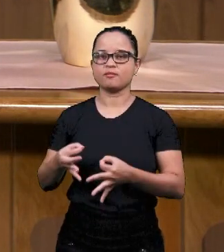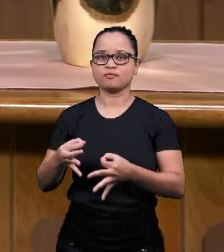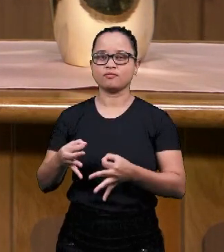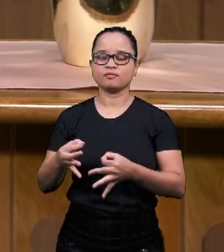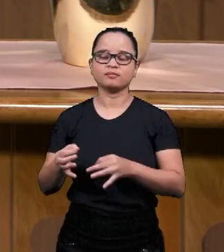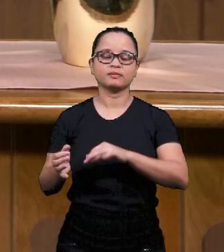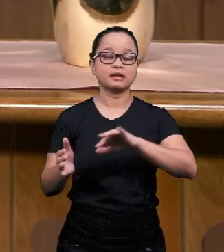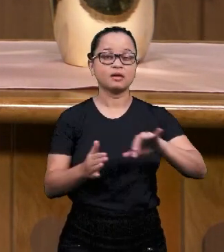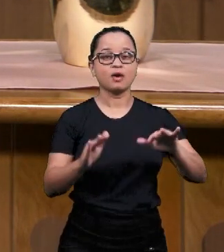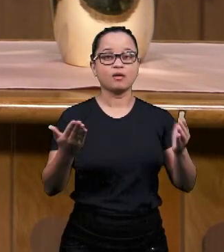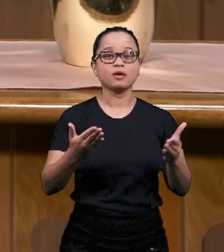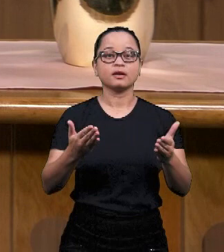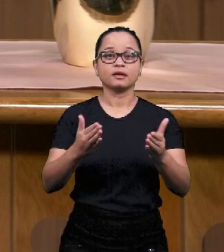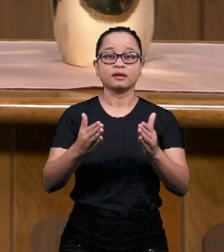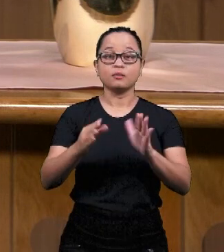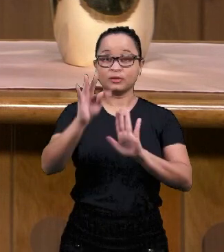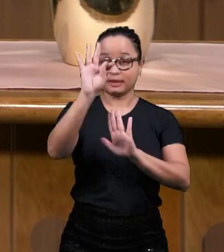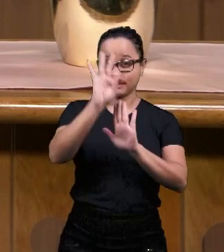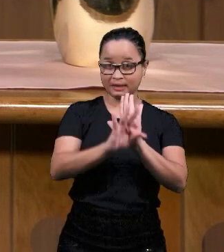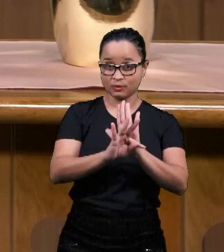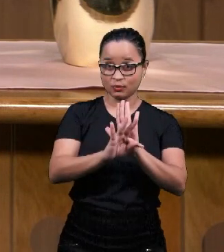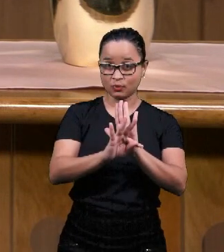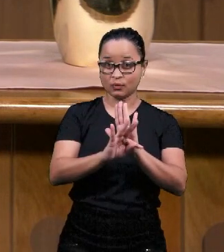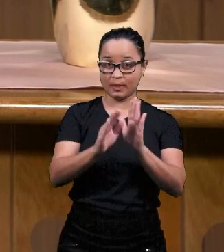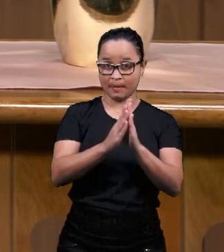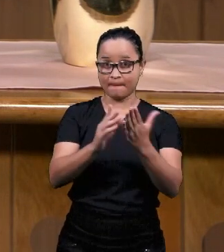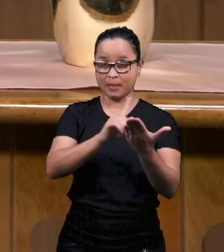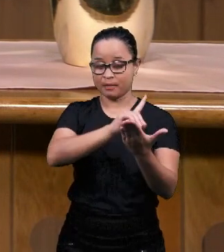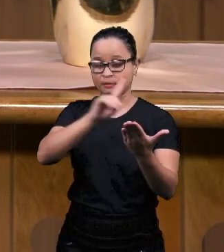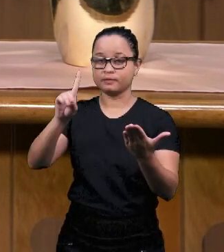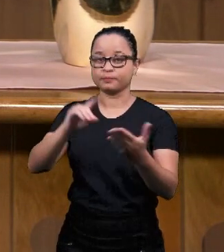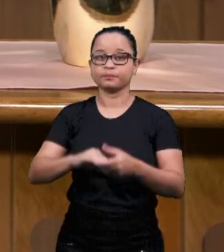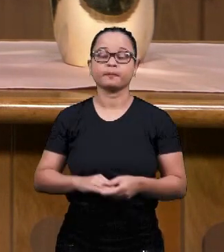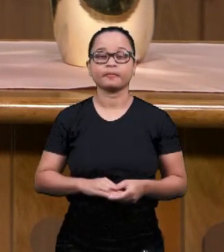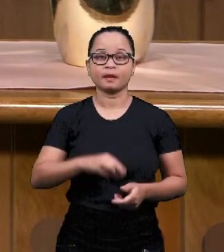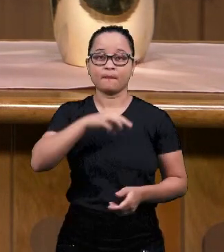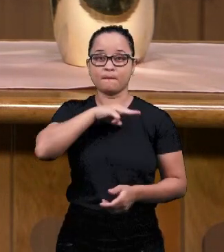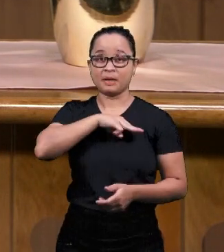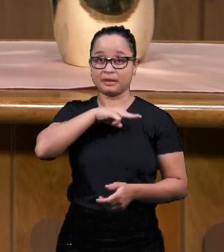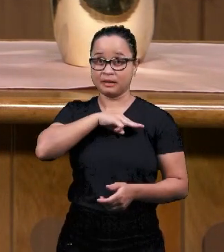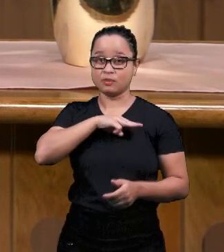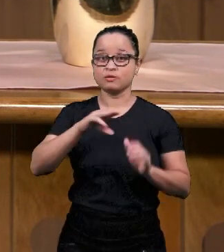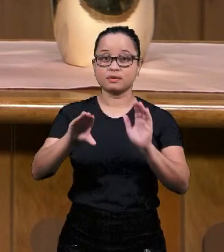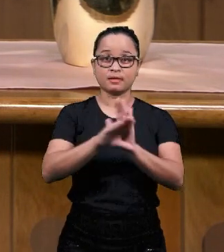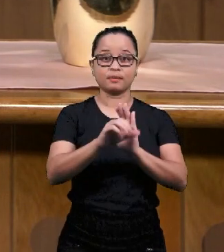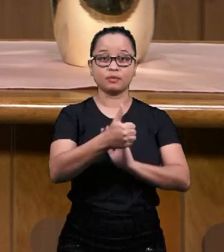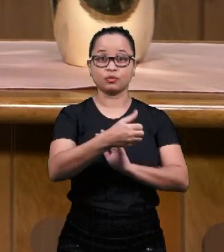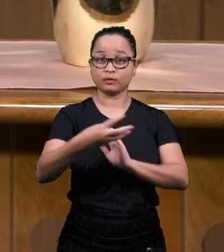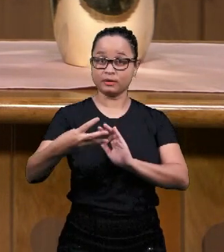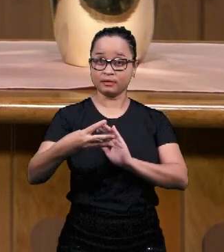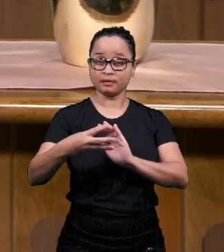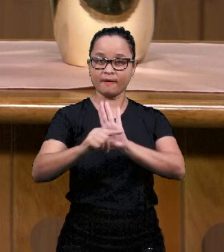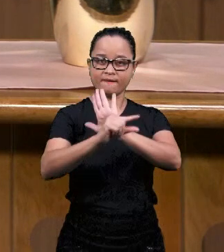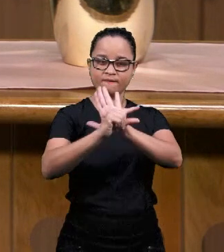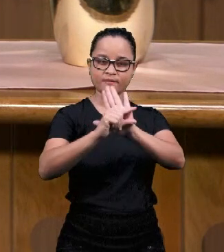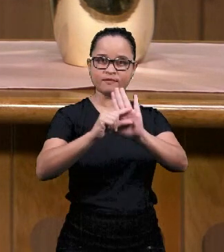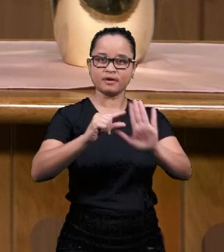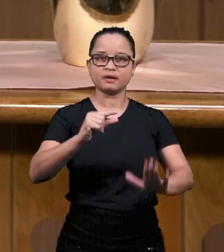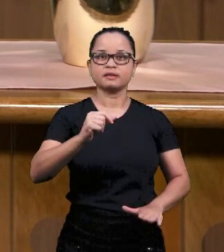уверенность, которую мы имеем. Мы зачитаем сейчас текст Священного Писания, Евангелия от Матфея, 13